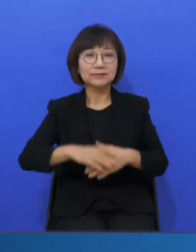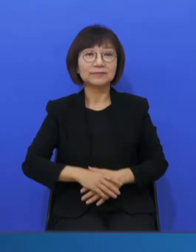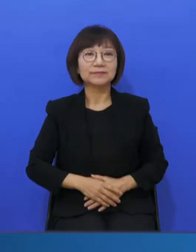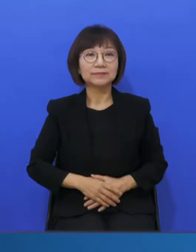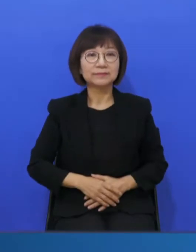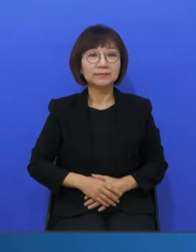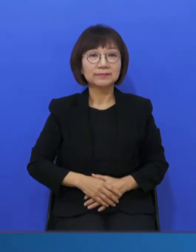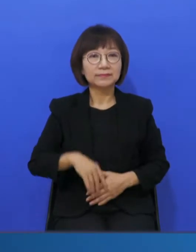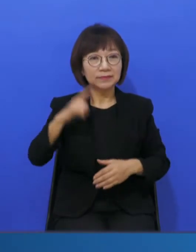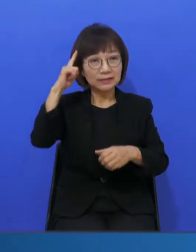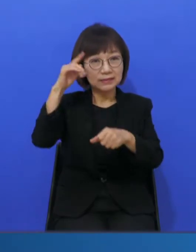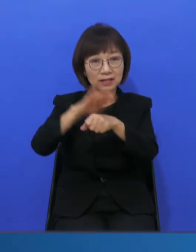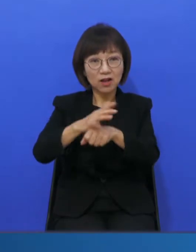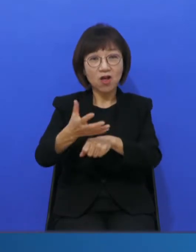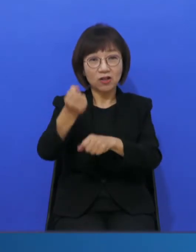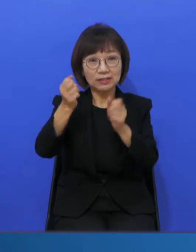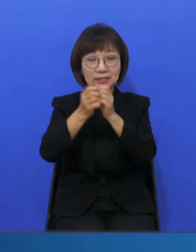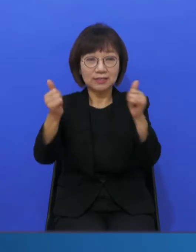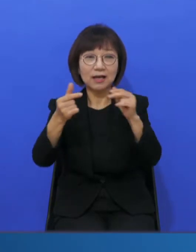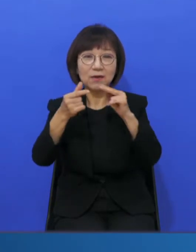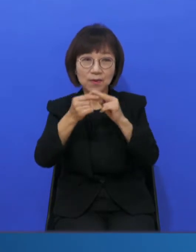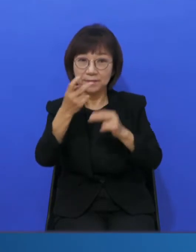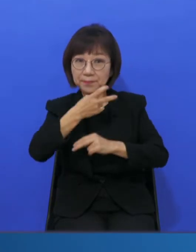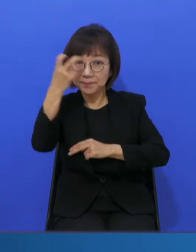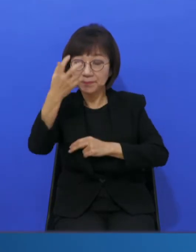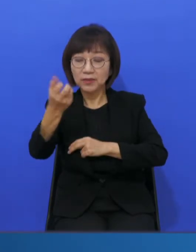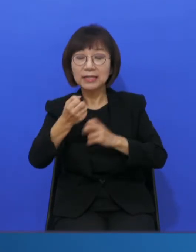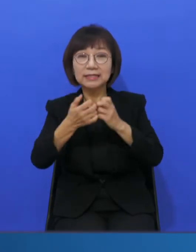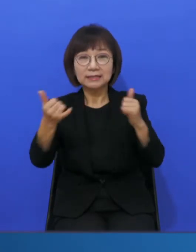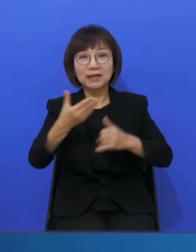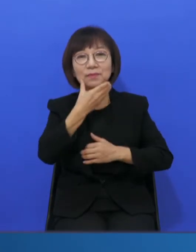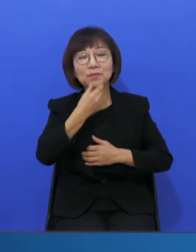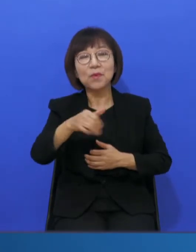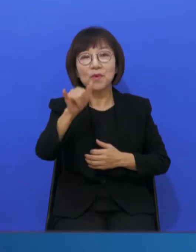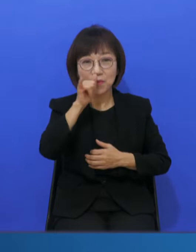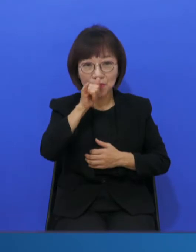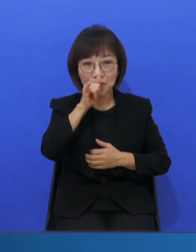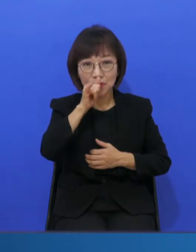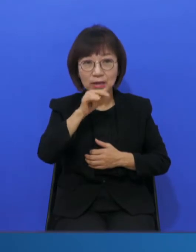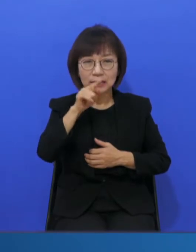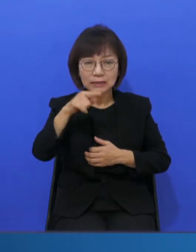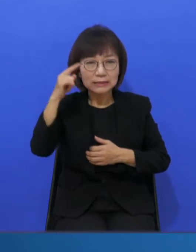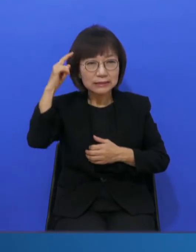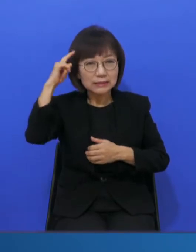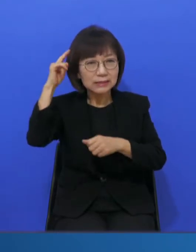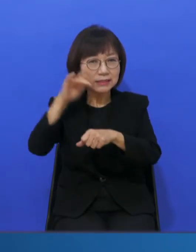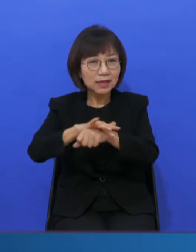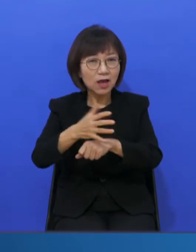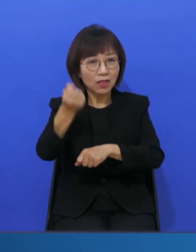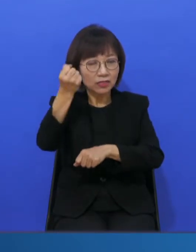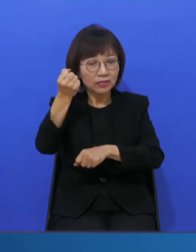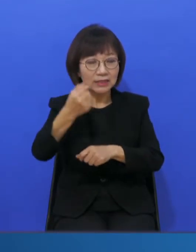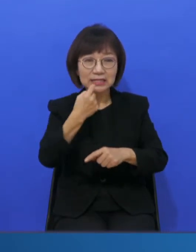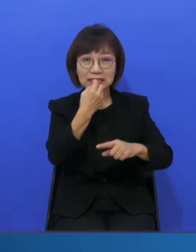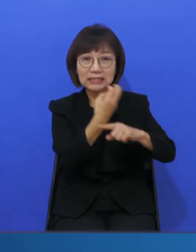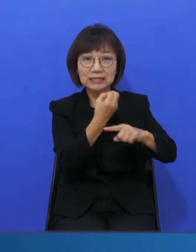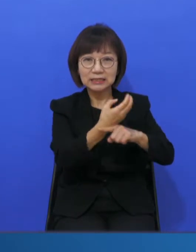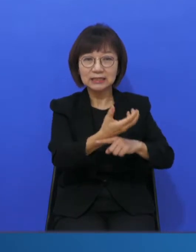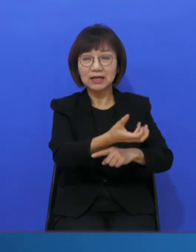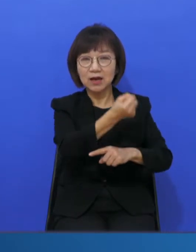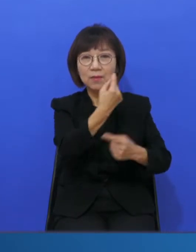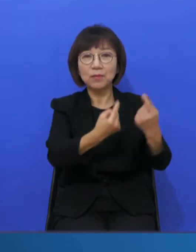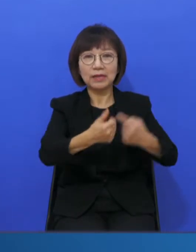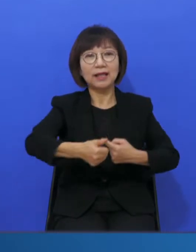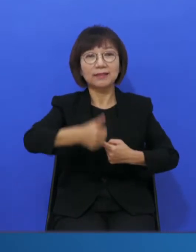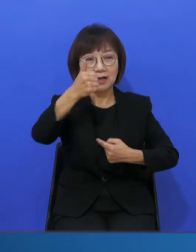3. 지혜를 얻는 자와 명철을 얻는 자는 복이 있나니 이는 지혜를 얻는 것을